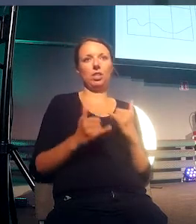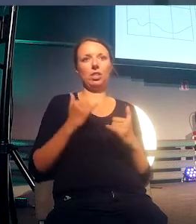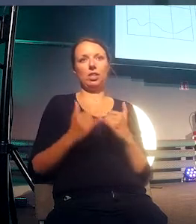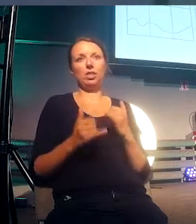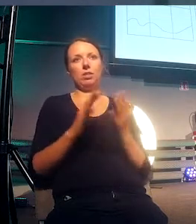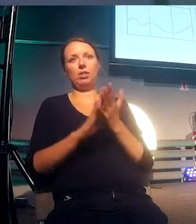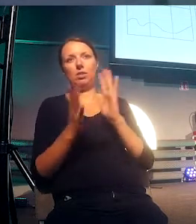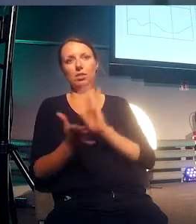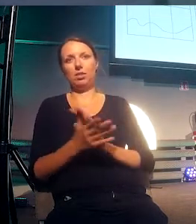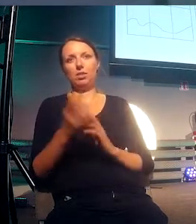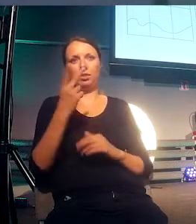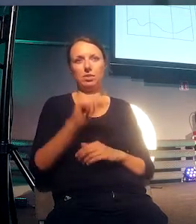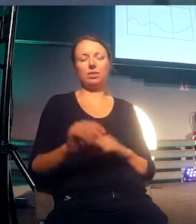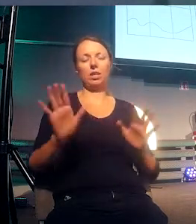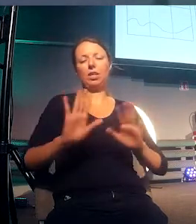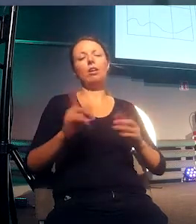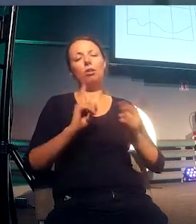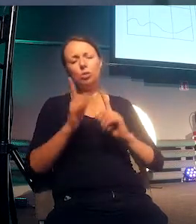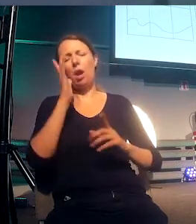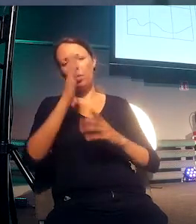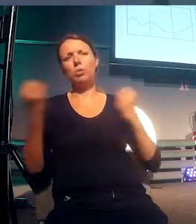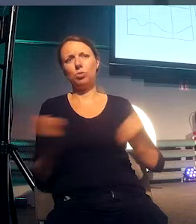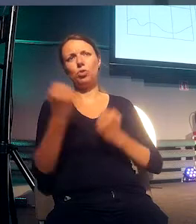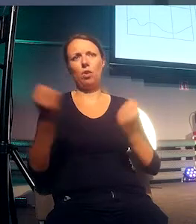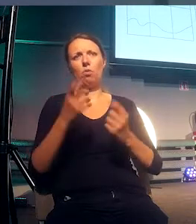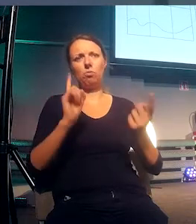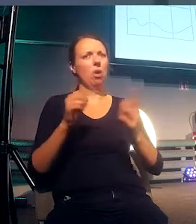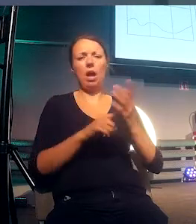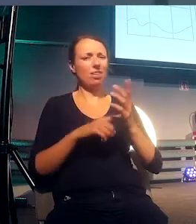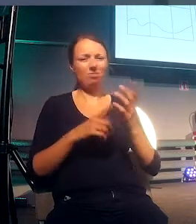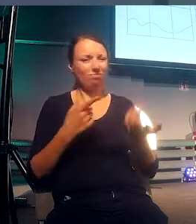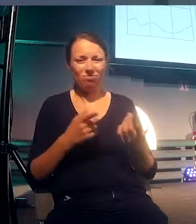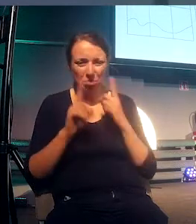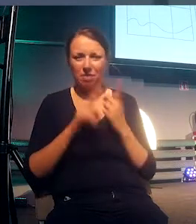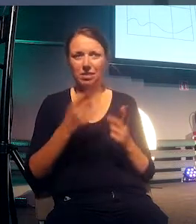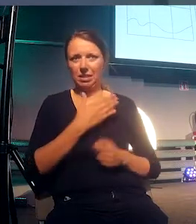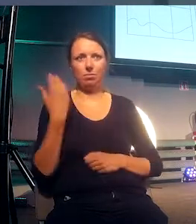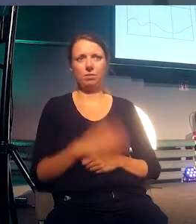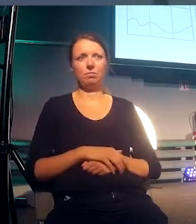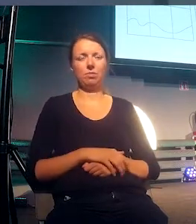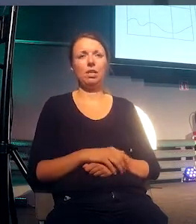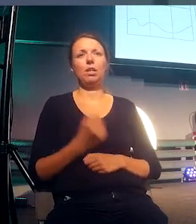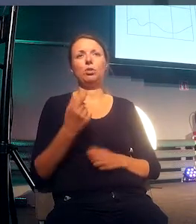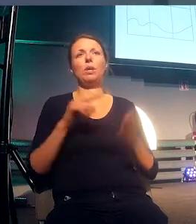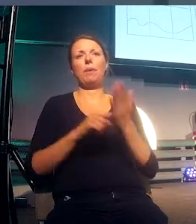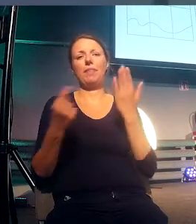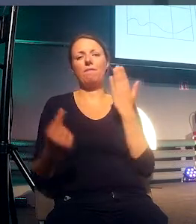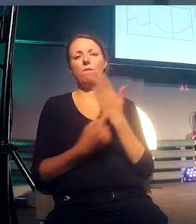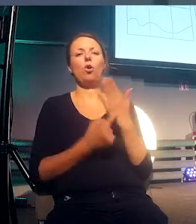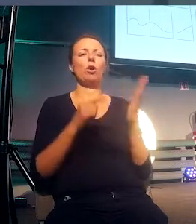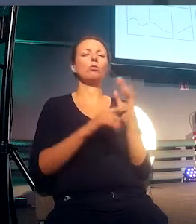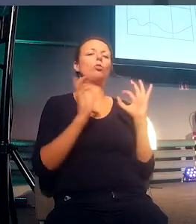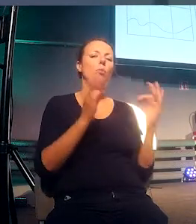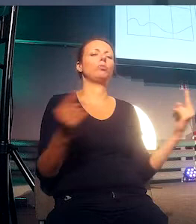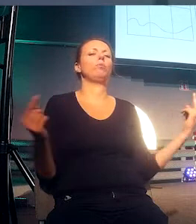ekstra, wszystko zawrzemy na jednym rysunku, zadziałają. Jakby nie do końca tak jest. Metafora, która to dosyć dobrze opisuje, jest